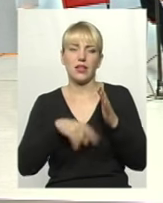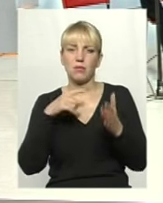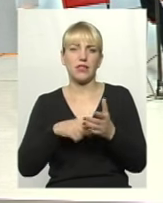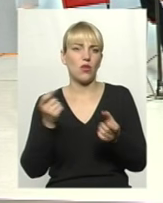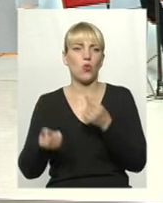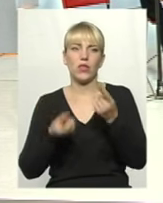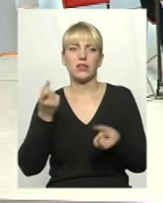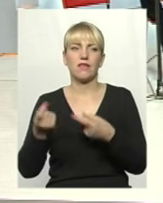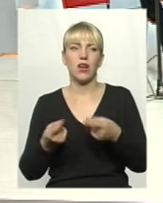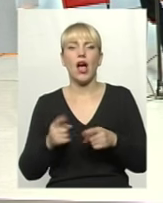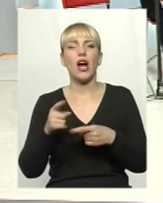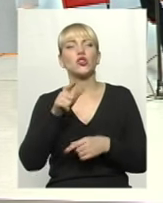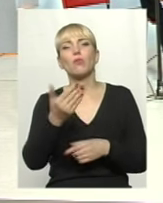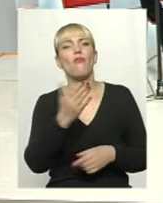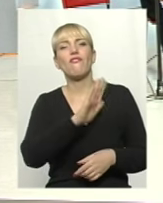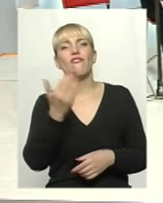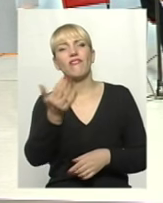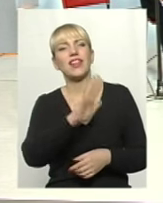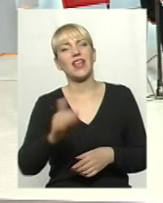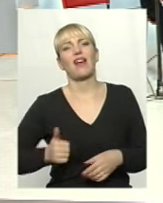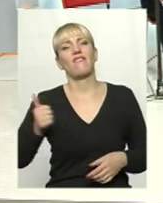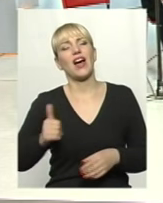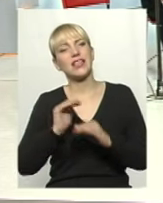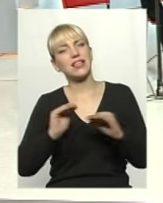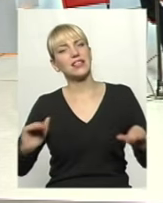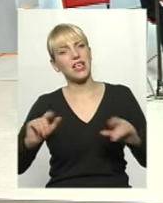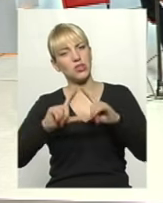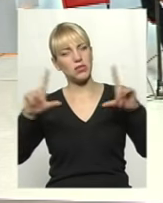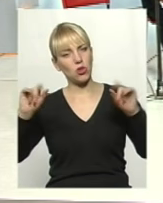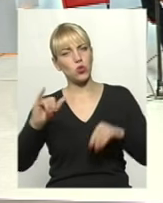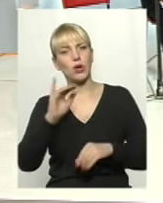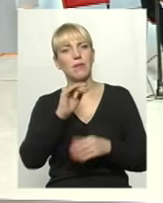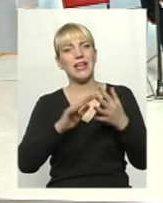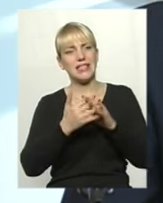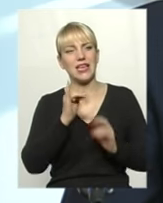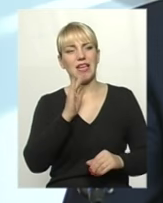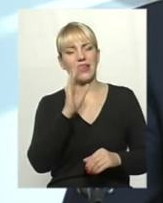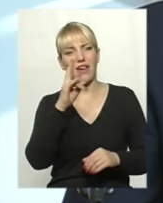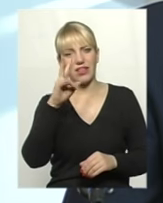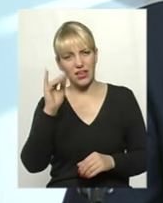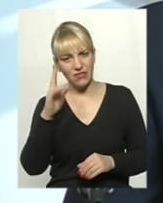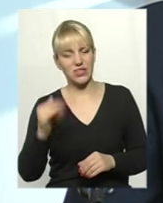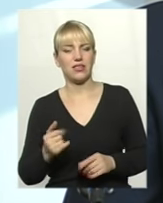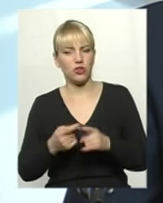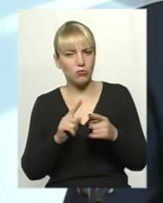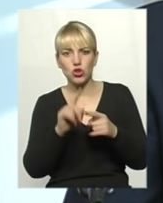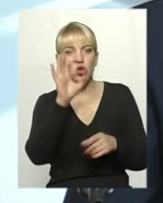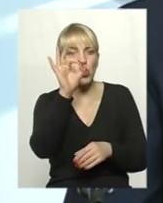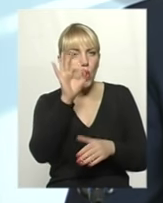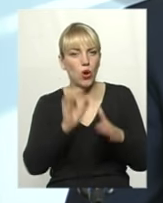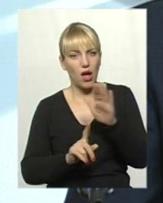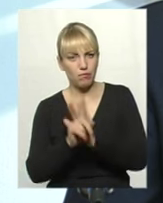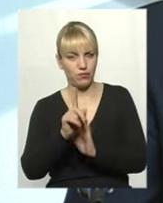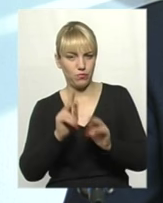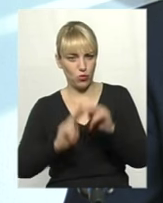Сергій Віталійович. Чого ви не хвалитесь дитячим садком в Іванківцях? Там же ж з нуля вже побудований. Також, да, ми... Від фундамента.